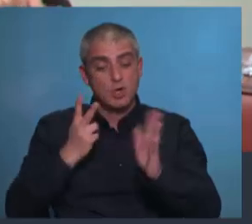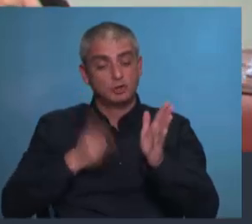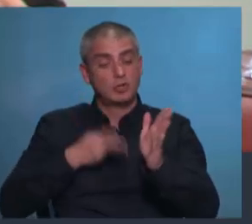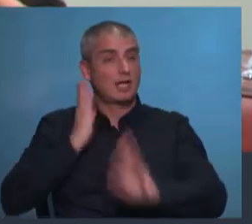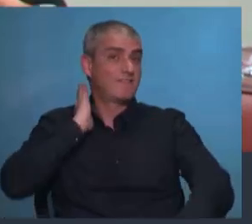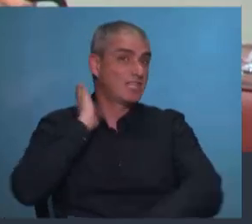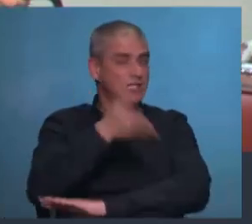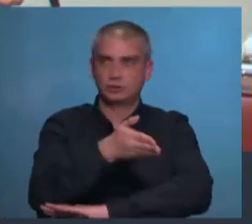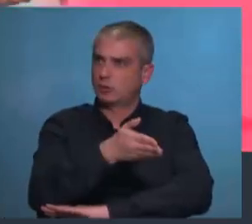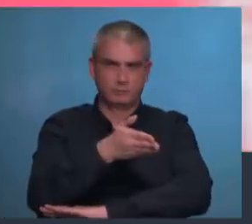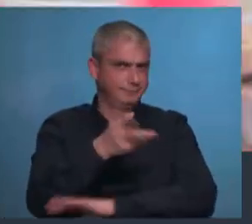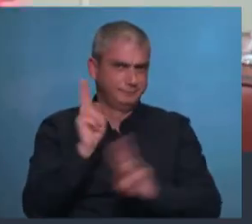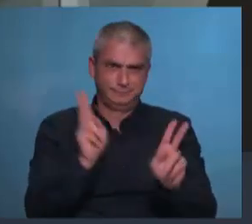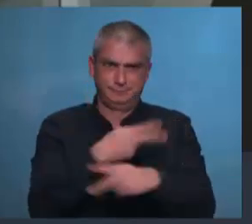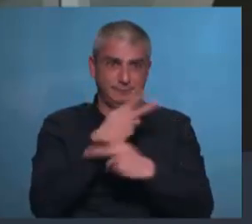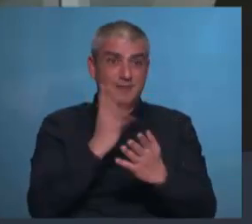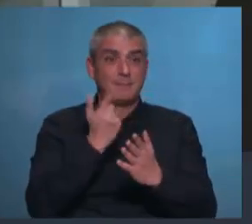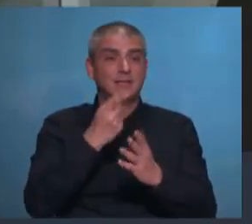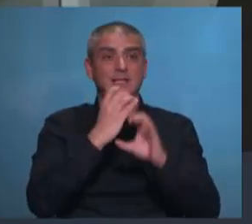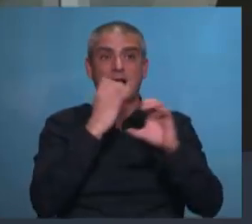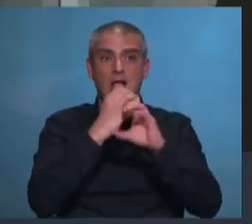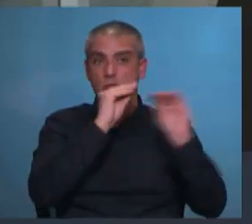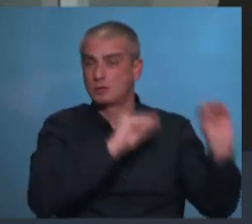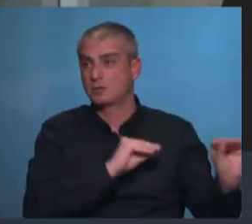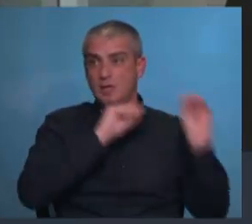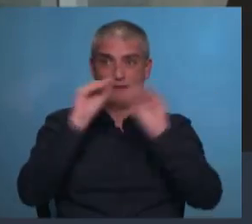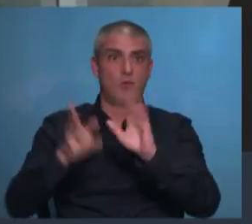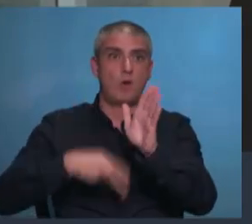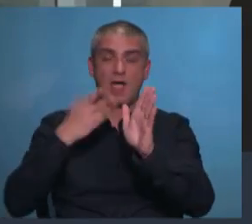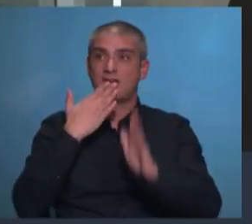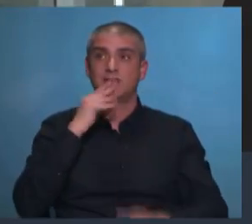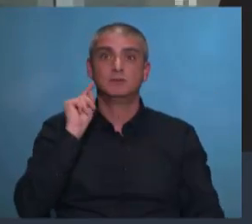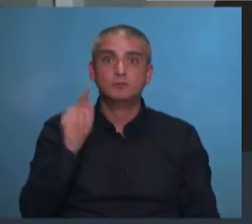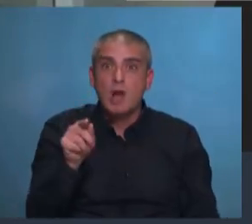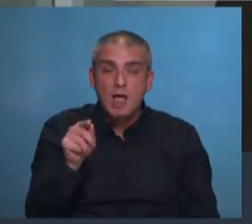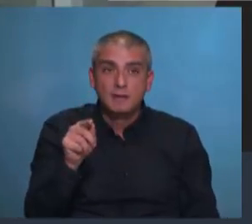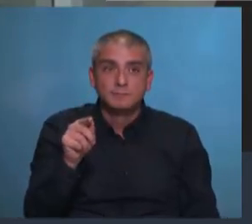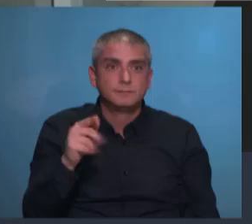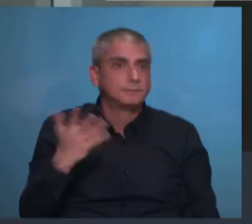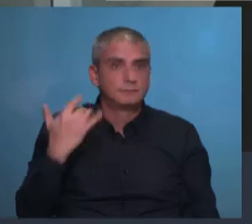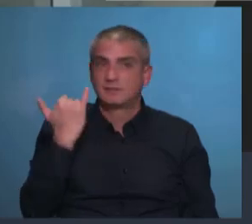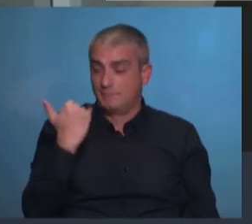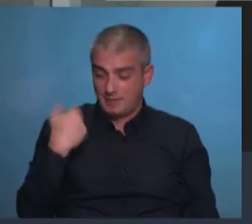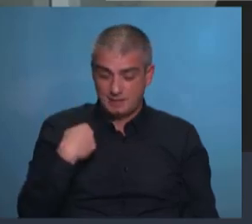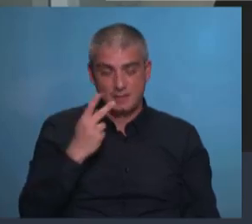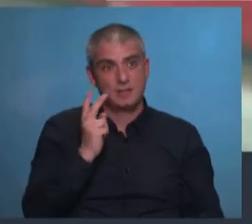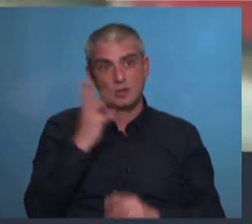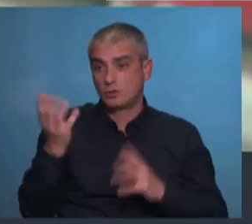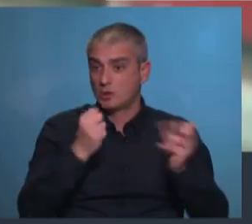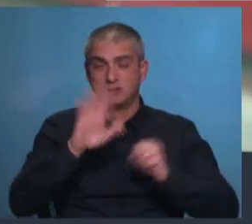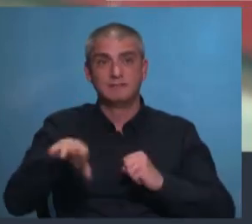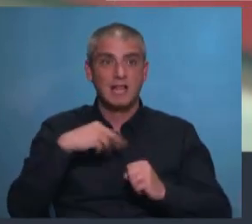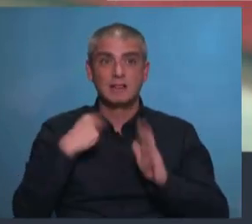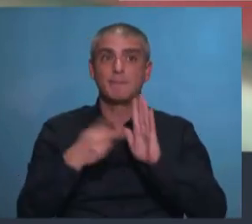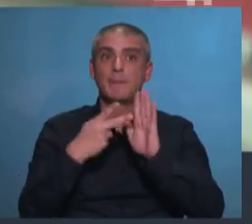ישירות פשוט אפסי. מאז שהורידו את הקרונות והעבירו אותם לרכבת לירושלים, כל פעם שאני נוסעת לאסוף את הילדים, פעמיים